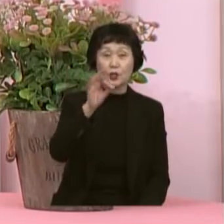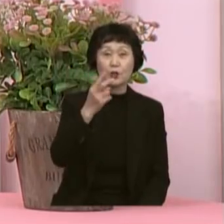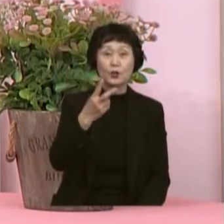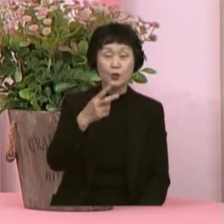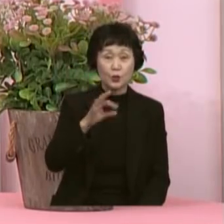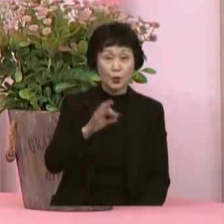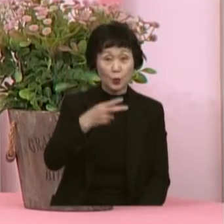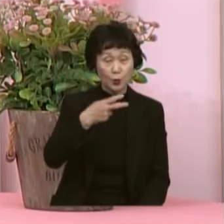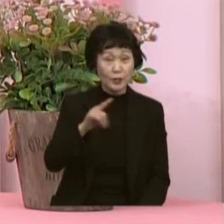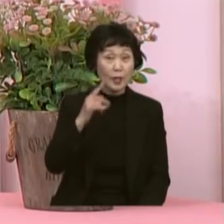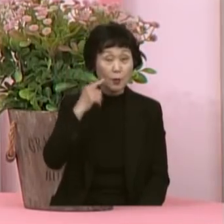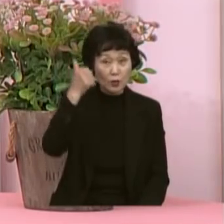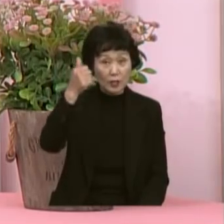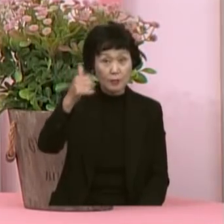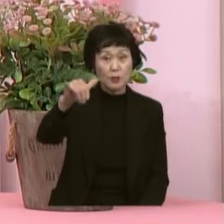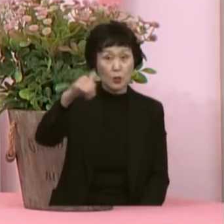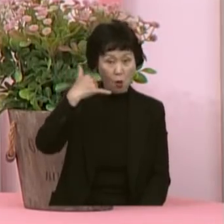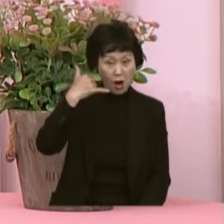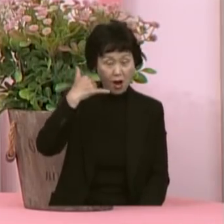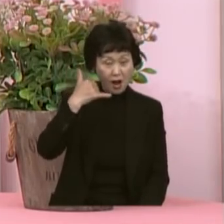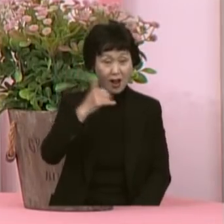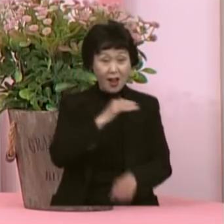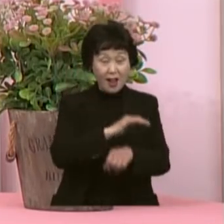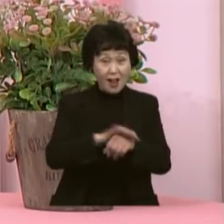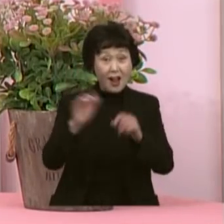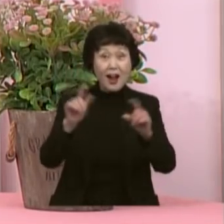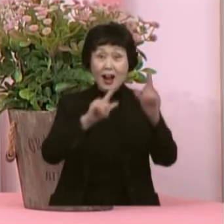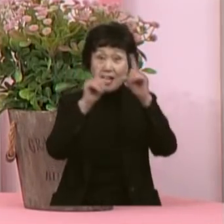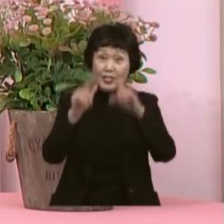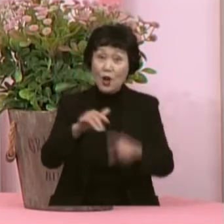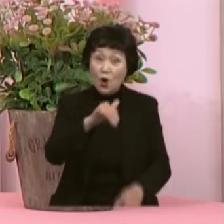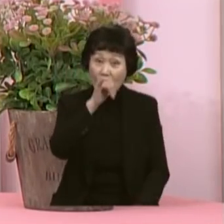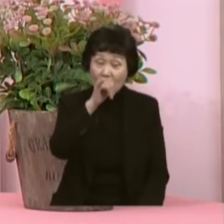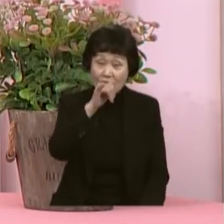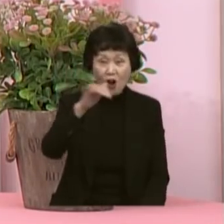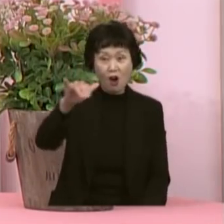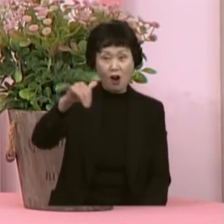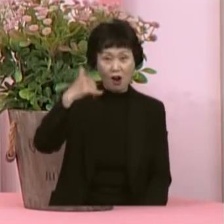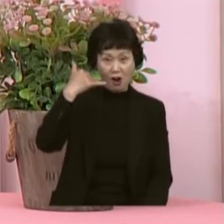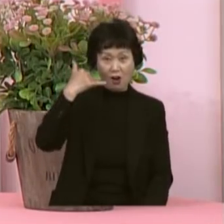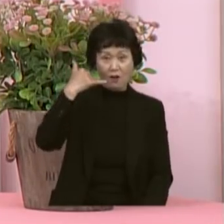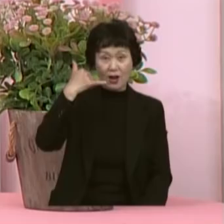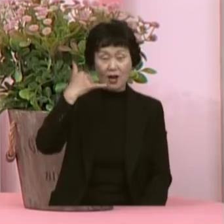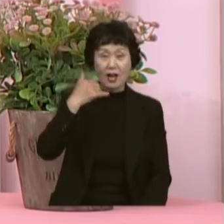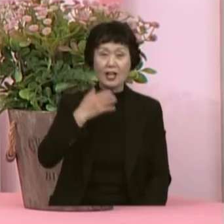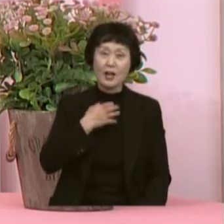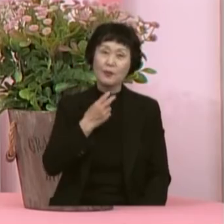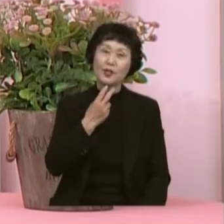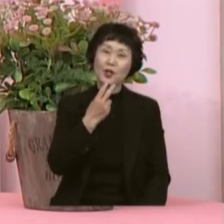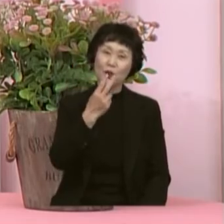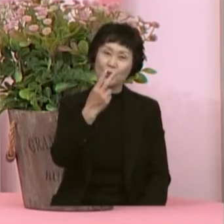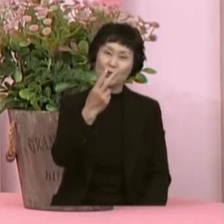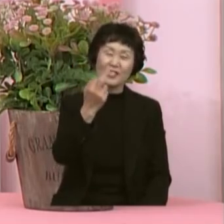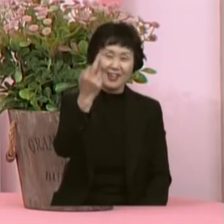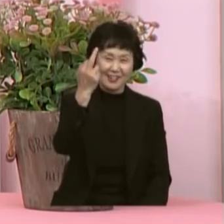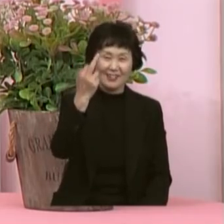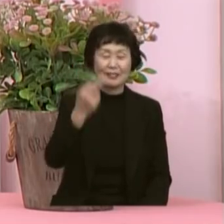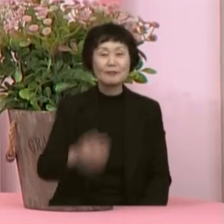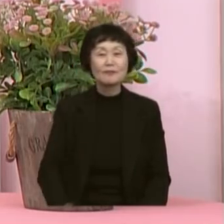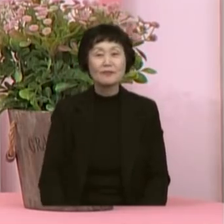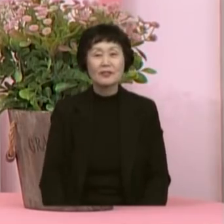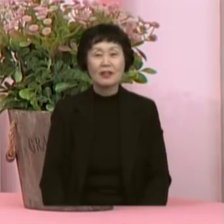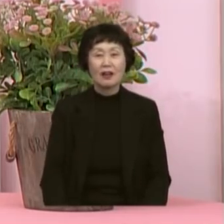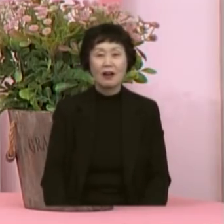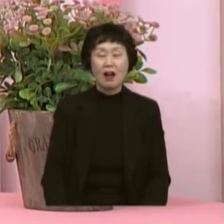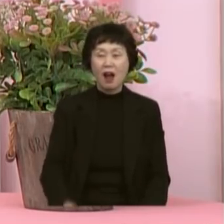목사님 그랬더니 갑자기 잘 지내 그 형님이 뻑 하면 전화를 해요. 그래서 제가 맨날 저보다 두 살 위거든요. 아따